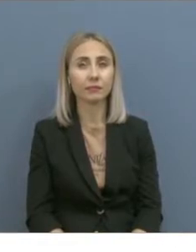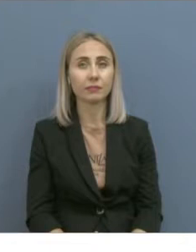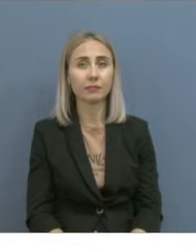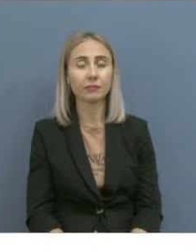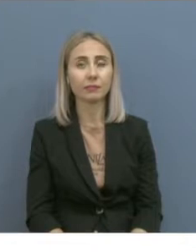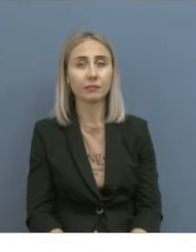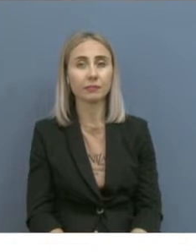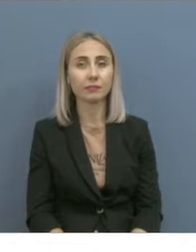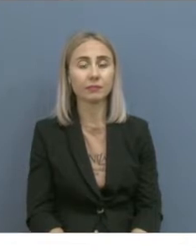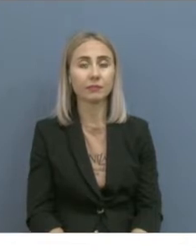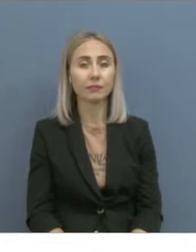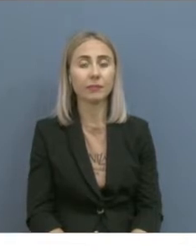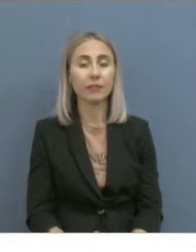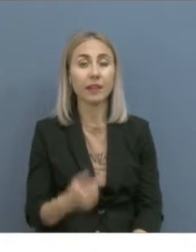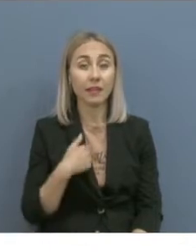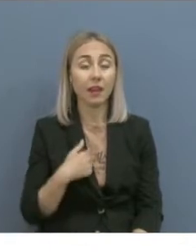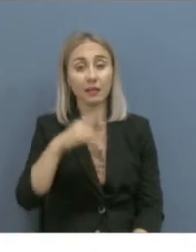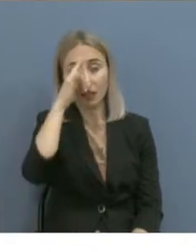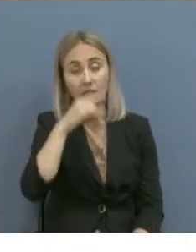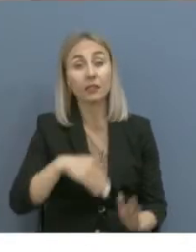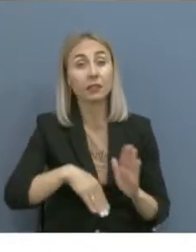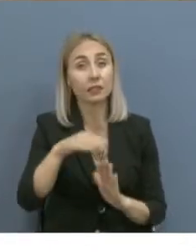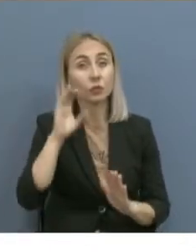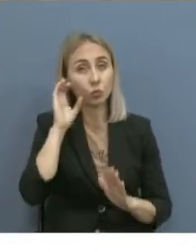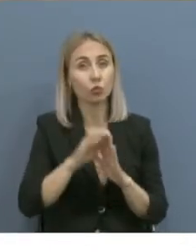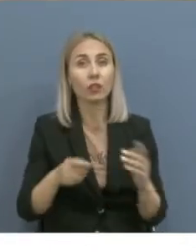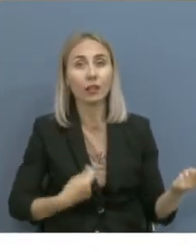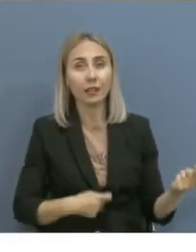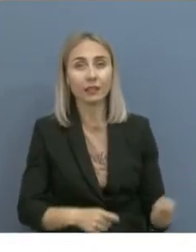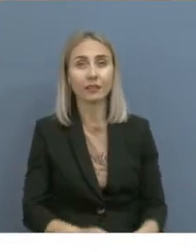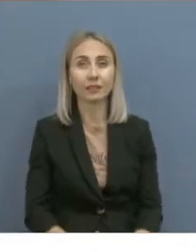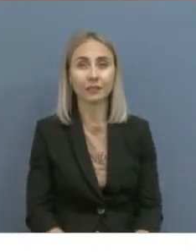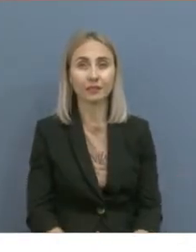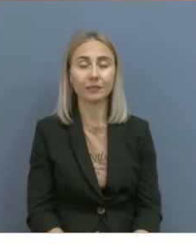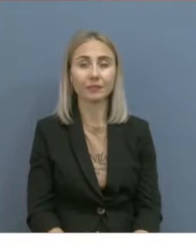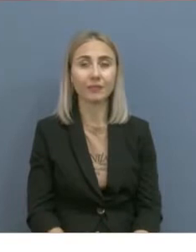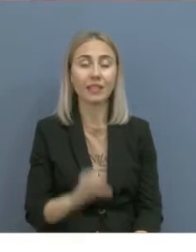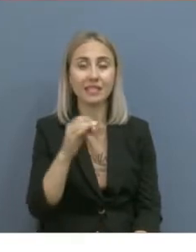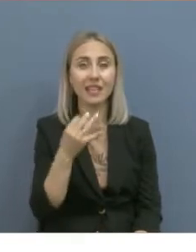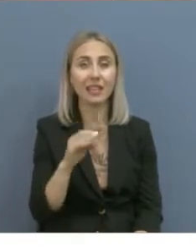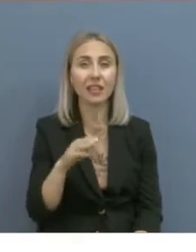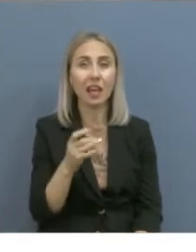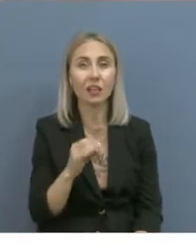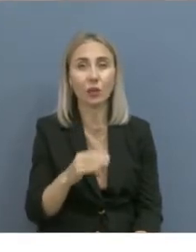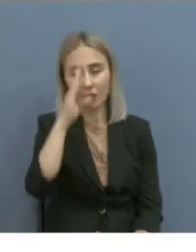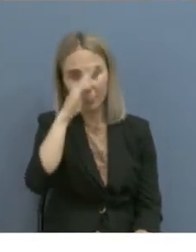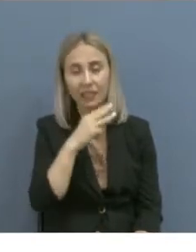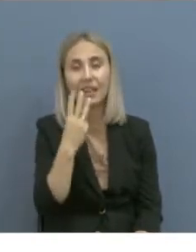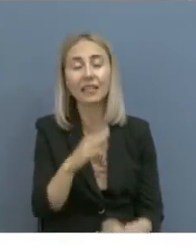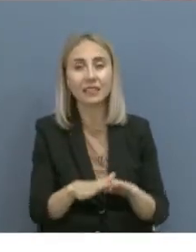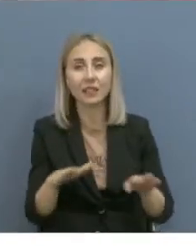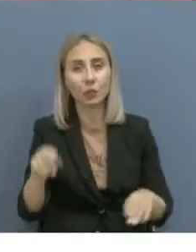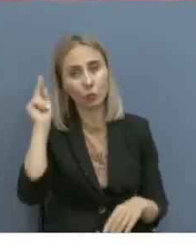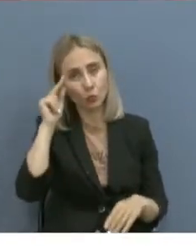намысты болайық. Қазақ намыс қой. Жолдасы Анар екеуі Дария, Мадияр, Диана есімді үш бала өсіріп